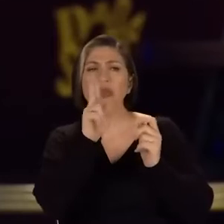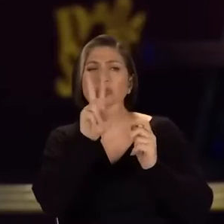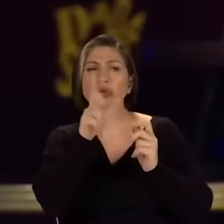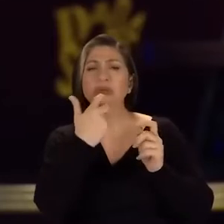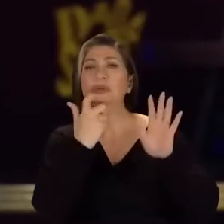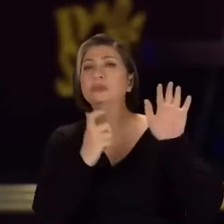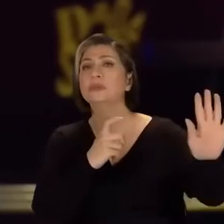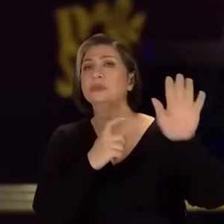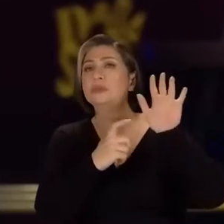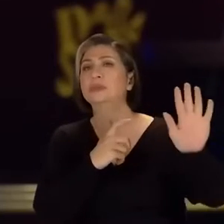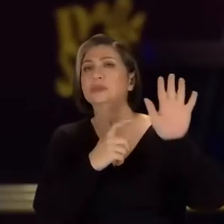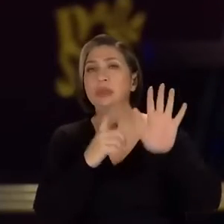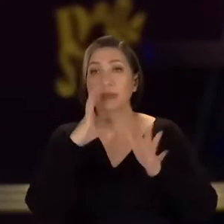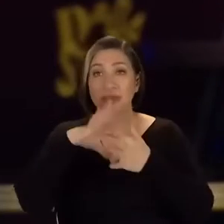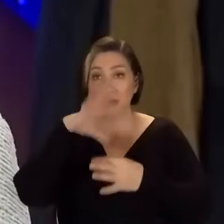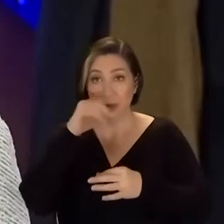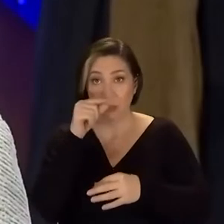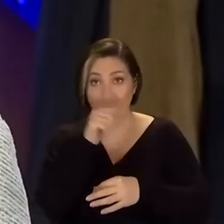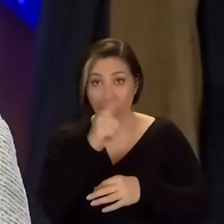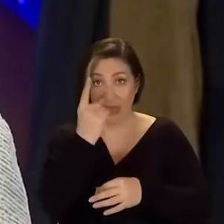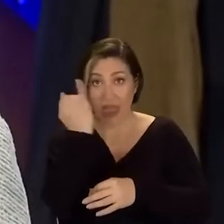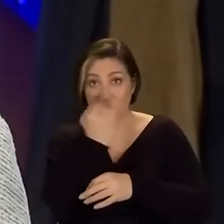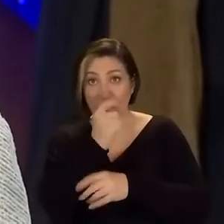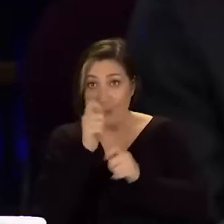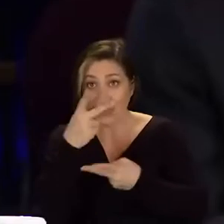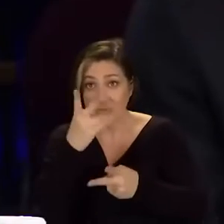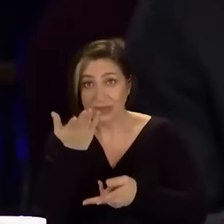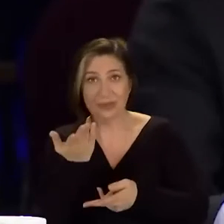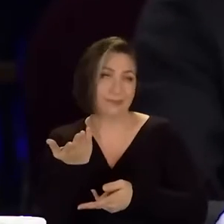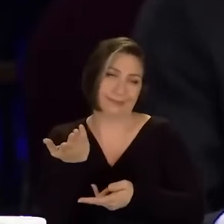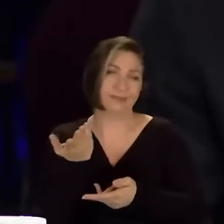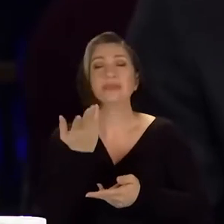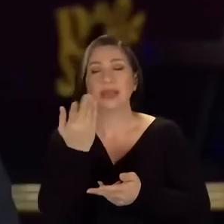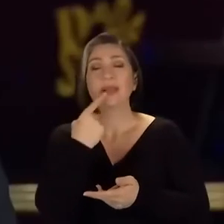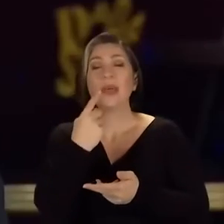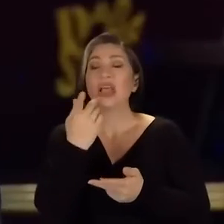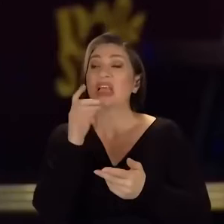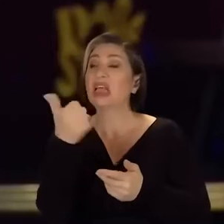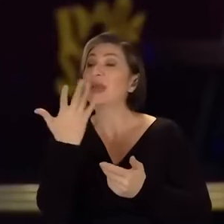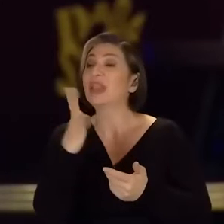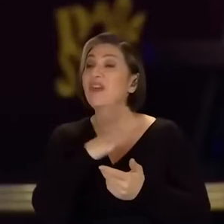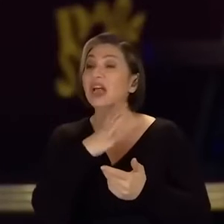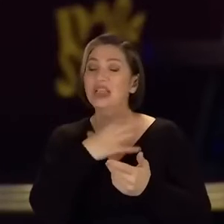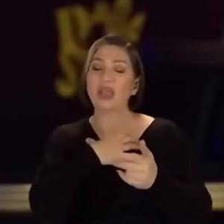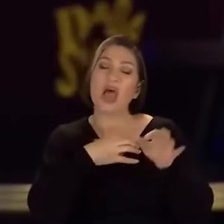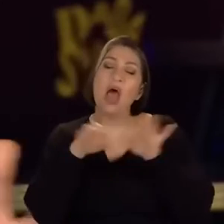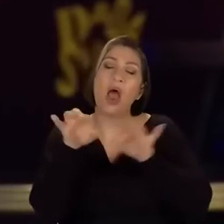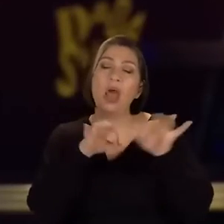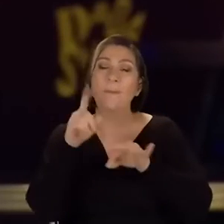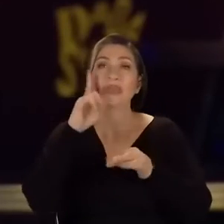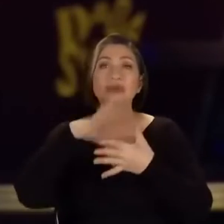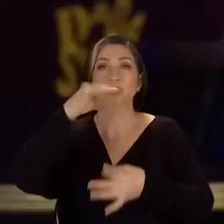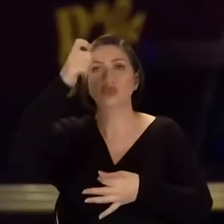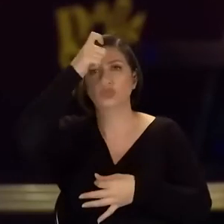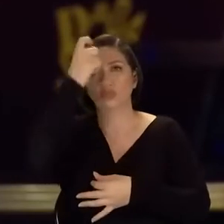yıl bekleyebilen bir insanı kısa vadeli bakış açısı var diye eleştirebilir misiniz? Hayır. Demek ki varlık seçerek vadesini kendi ayarlayabilen bir